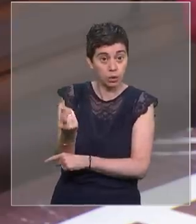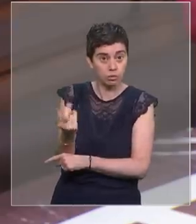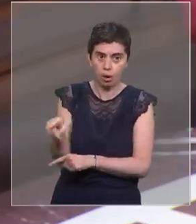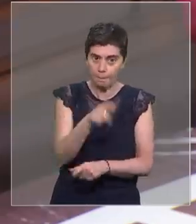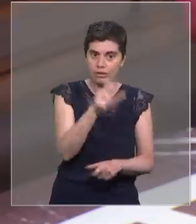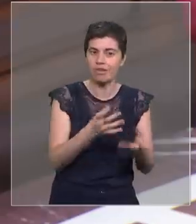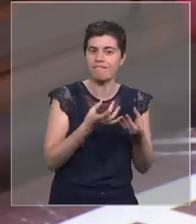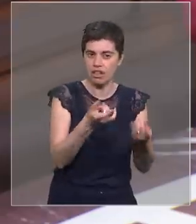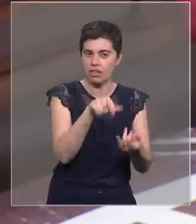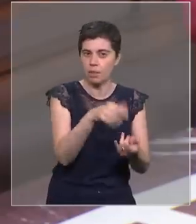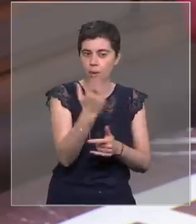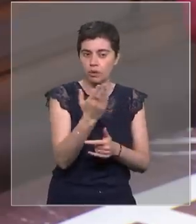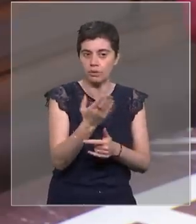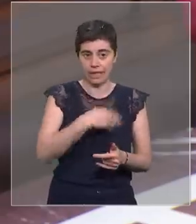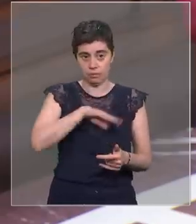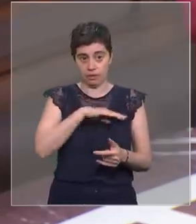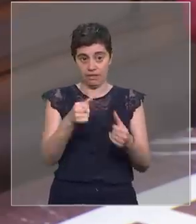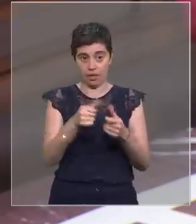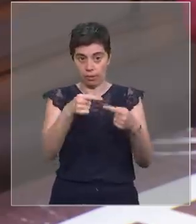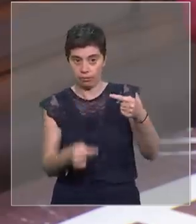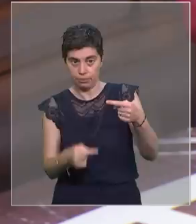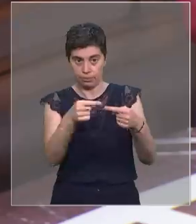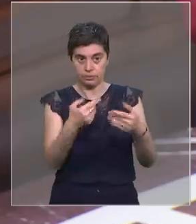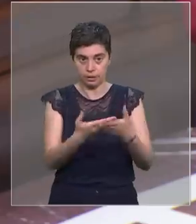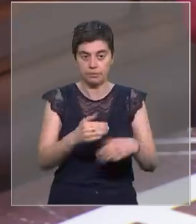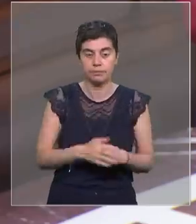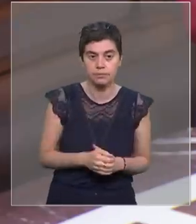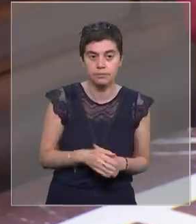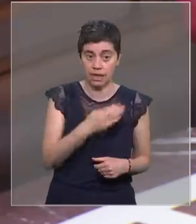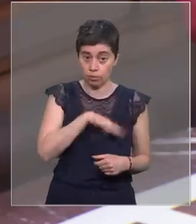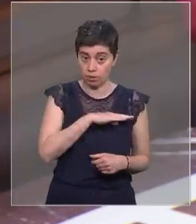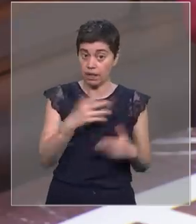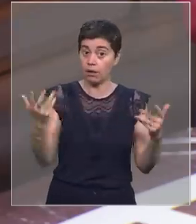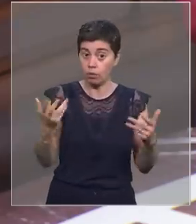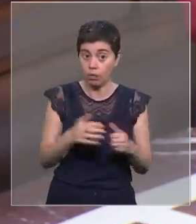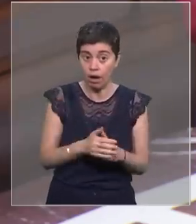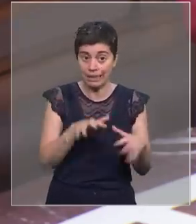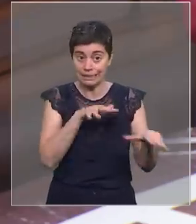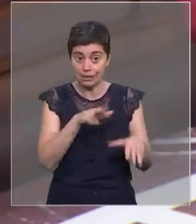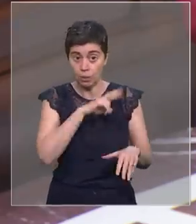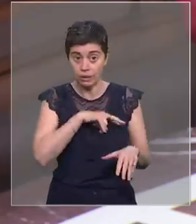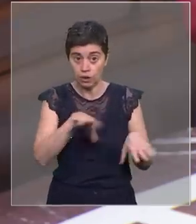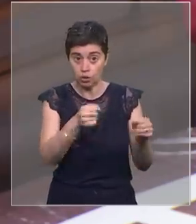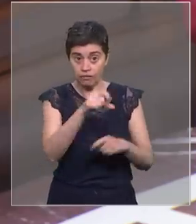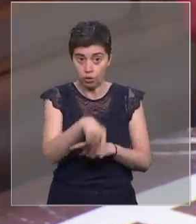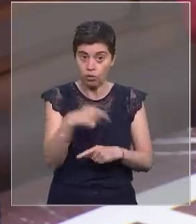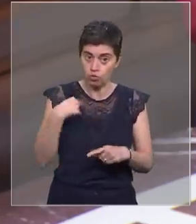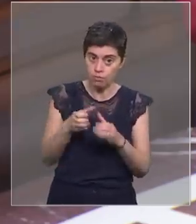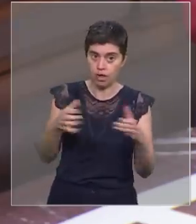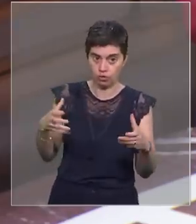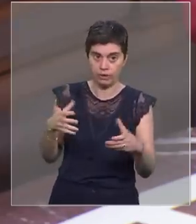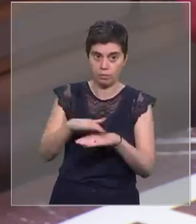La responsabilité, c'est de résorber le déficit. La responsabilité, c'est de sauver le système de retraite et c'est cette majorité qui le